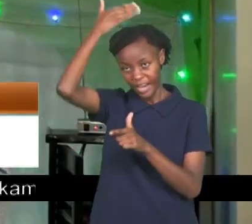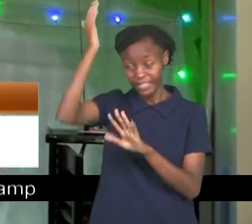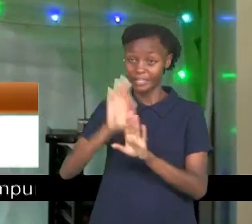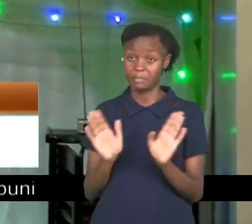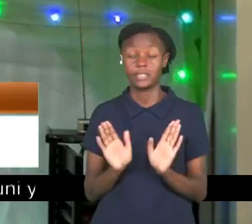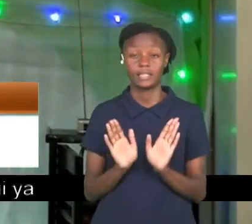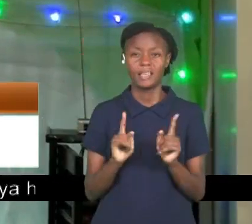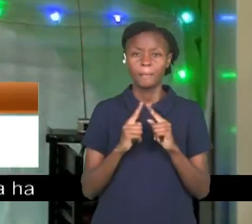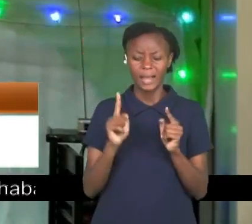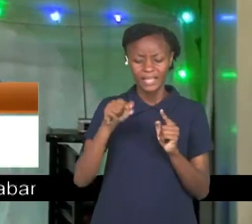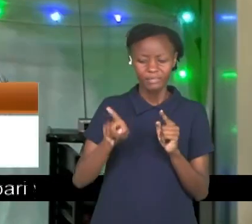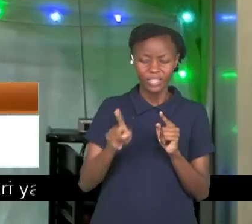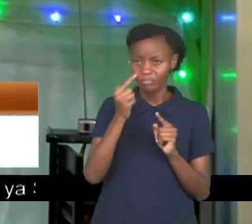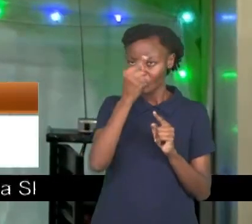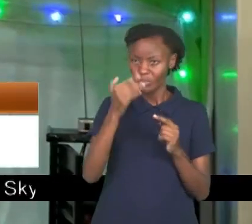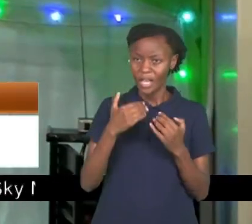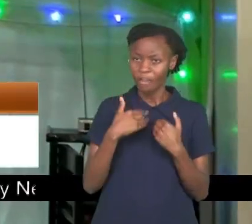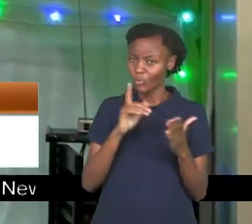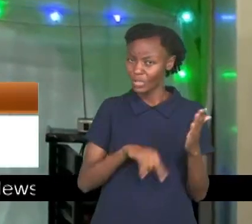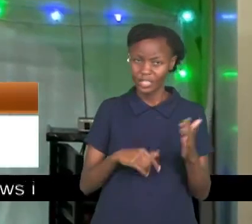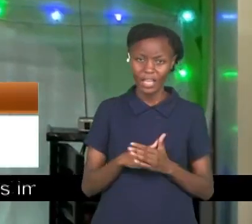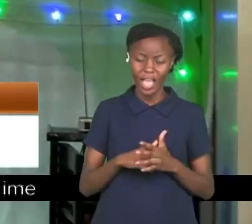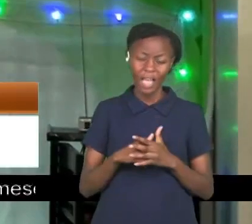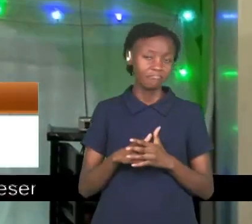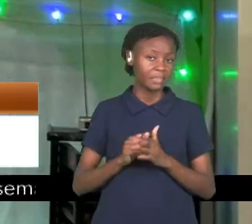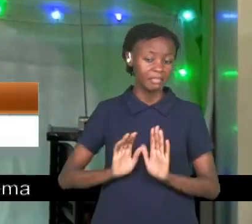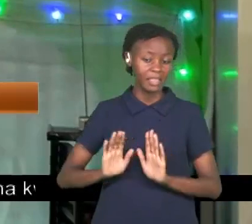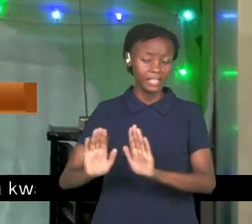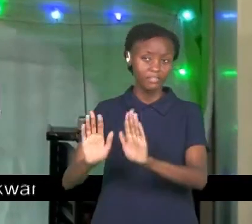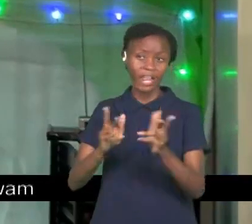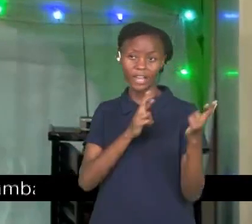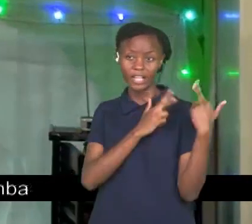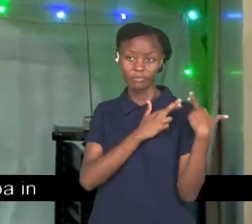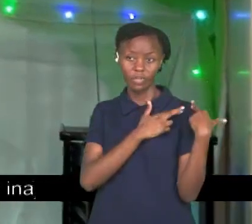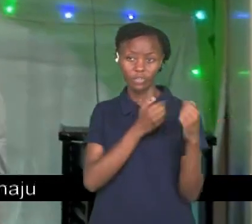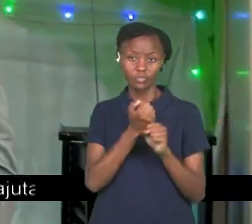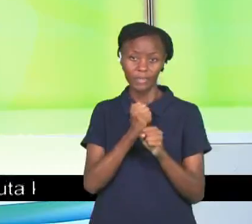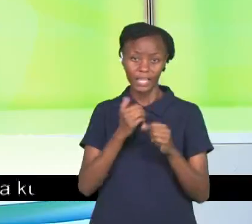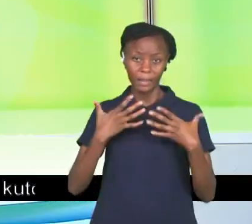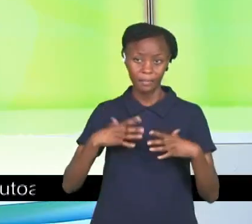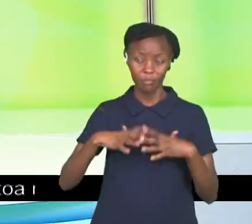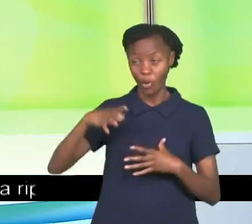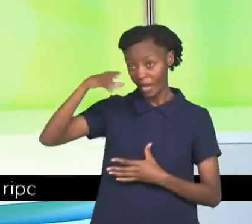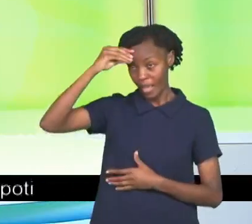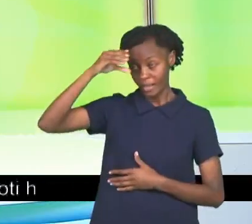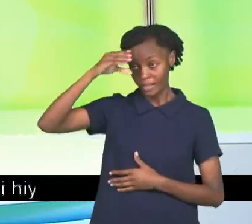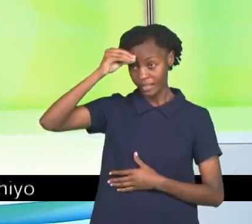right? But it is because we have abdicated our role of making people literate.